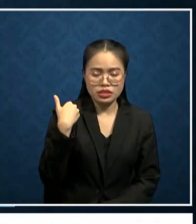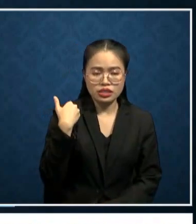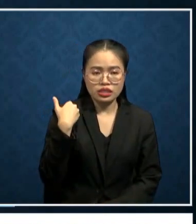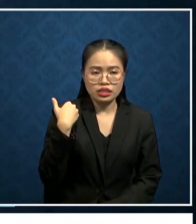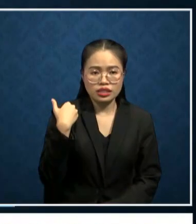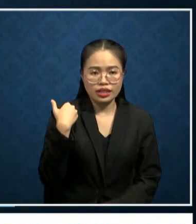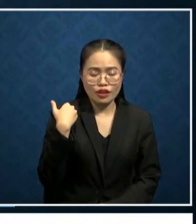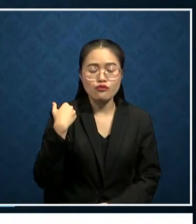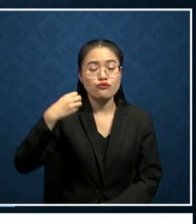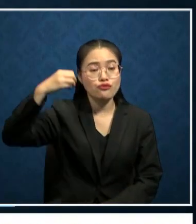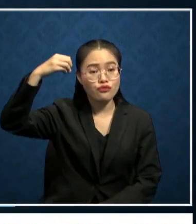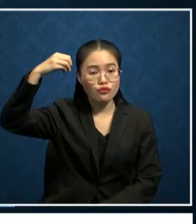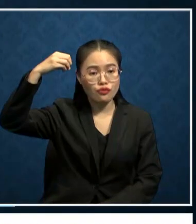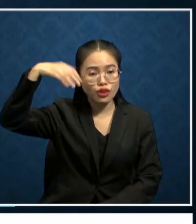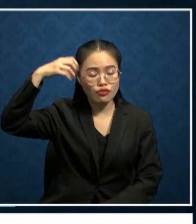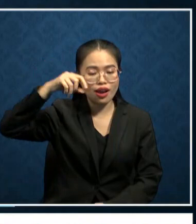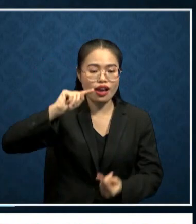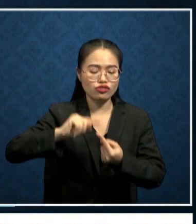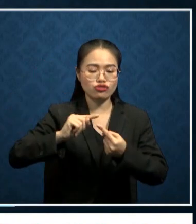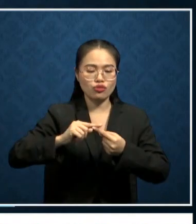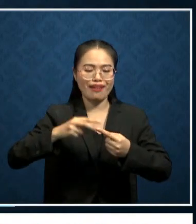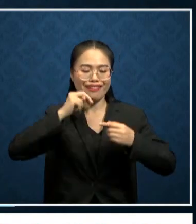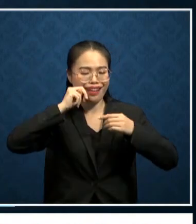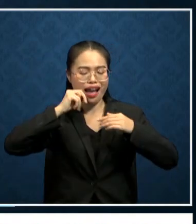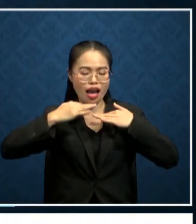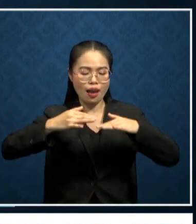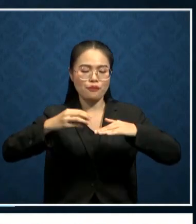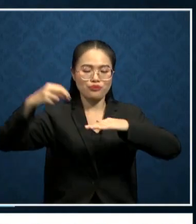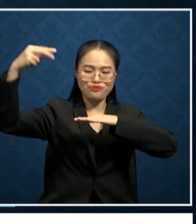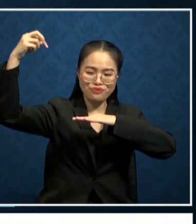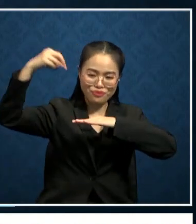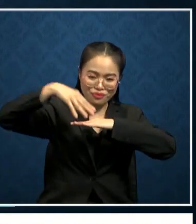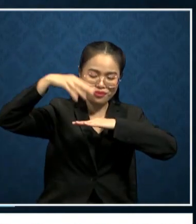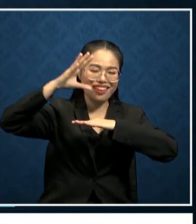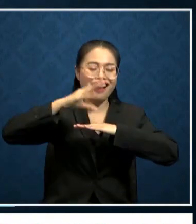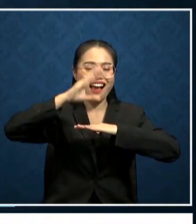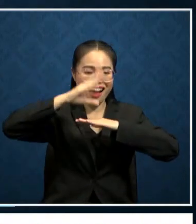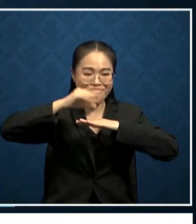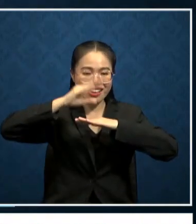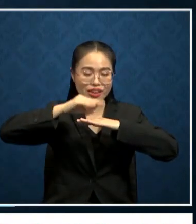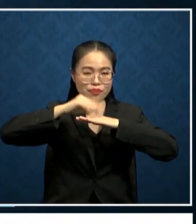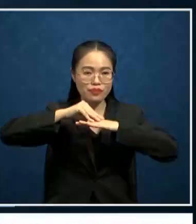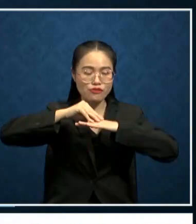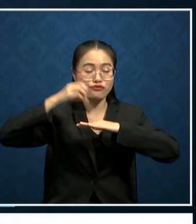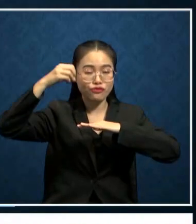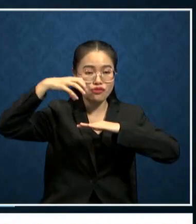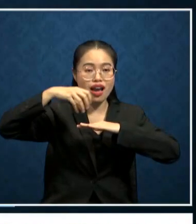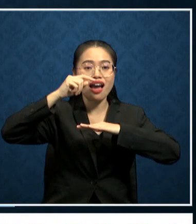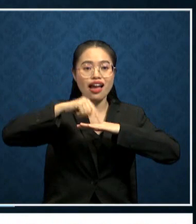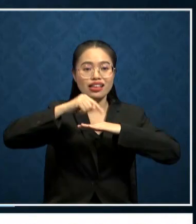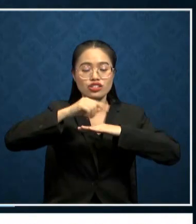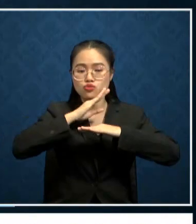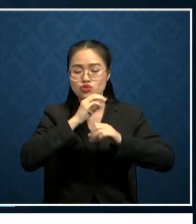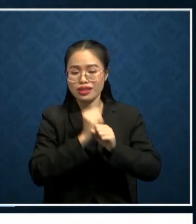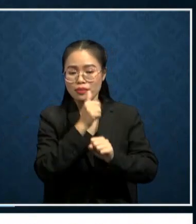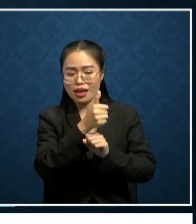เอาพลังงานไฟฟ้าจากโซล่าลอยน้ำนะครับอันนี้ก็ไปอยู่ในของการไฟฟ้าฝ่ายผลิตนะครับก็ถ้าหากว่ามันทำได้